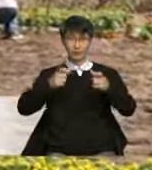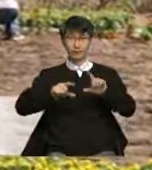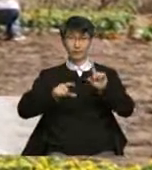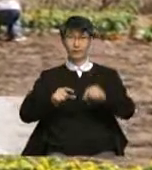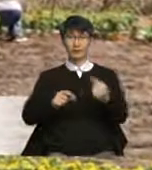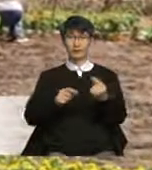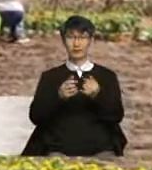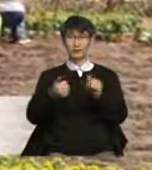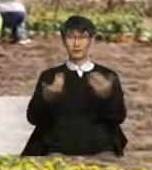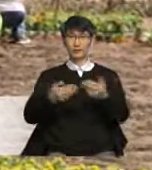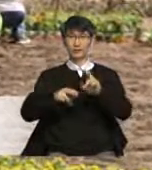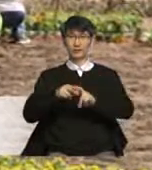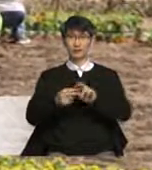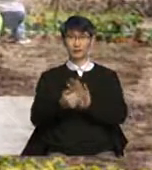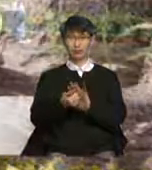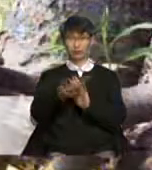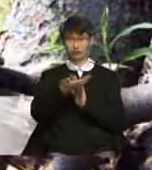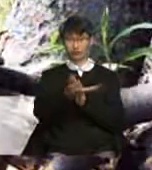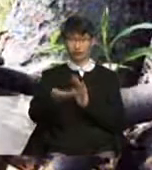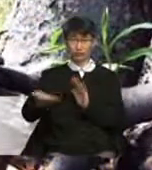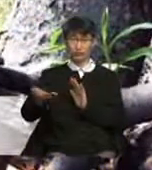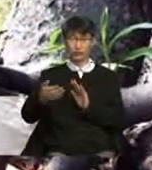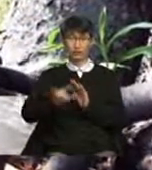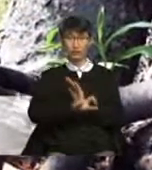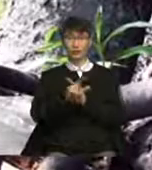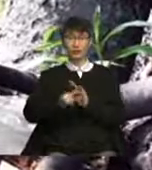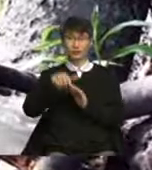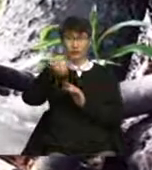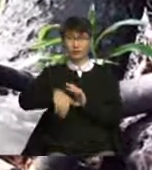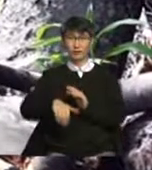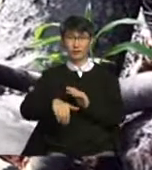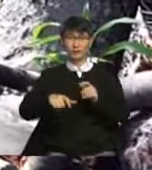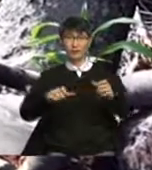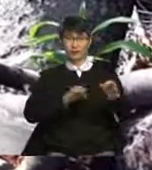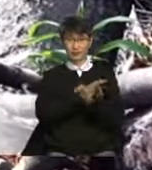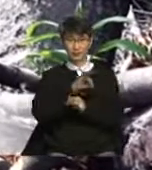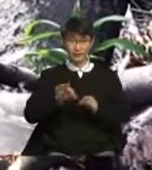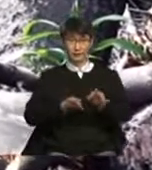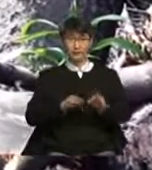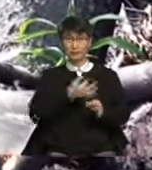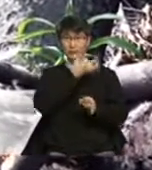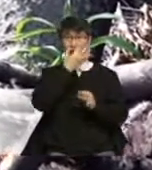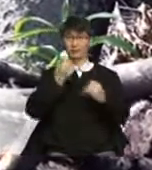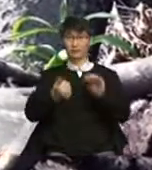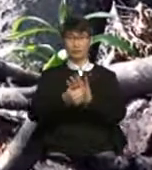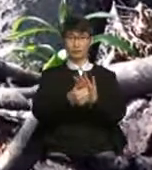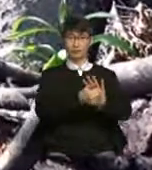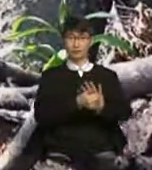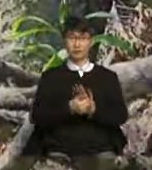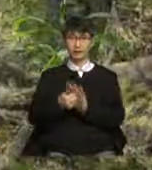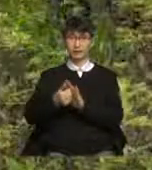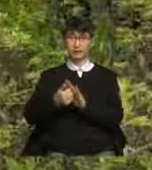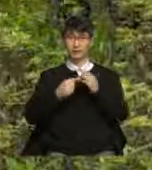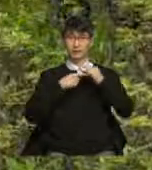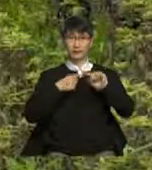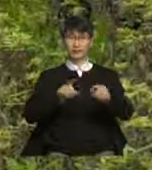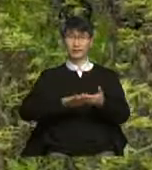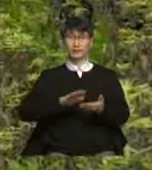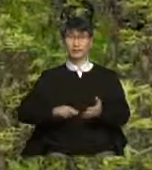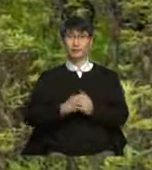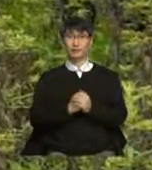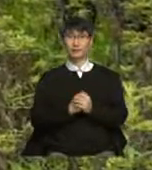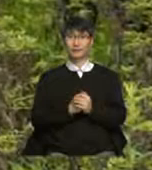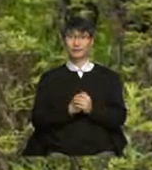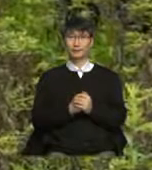1천여 명에게 일자리를 제공해 코로나19로 침체된 지역 경제에 활력을 불어넣었다고 자평했습니다.